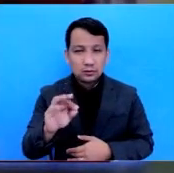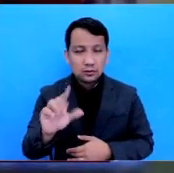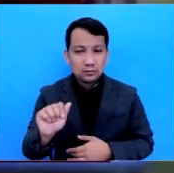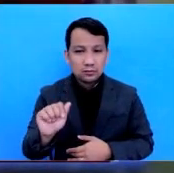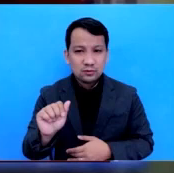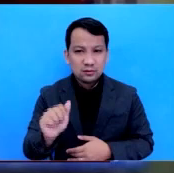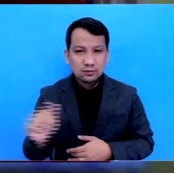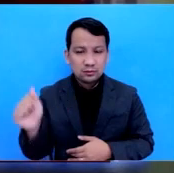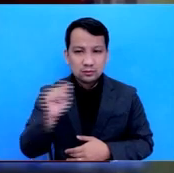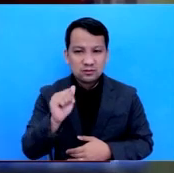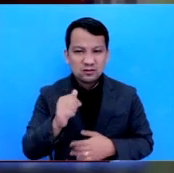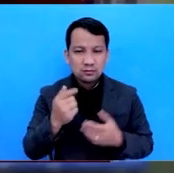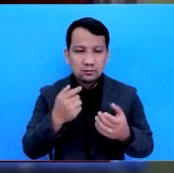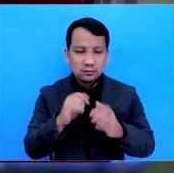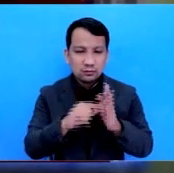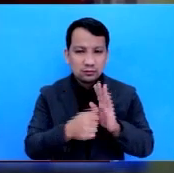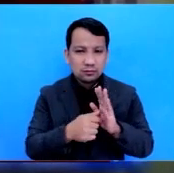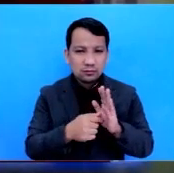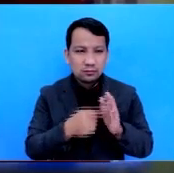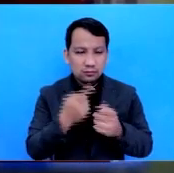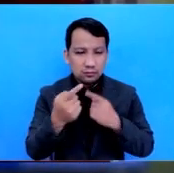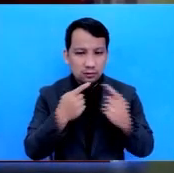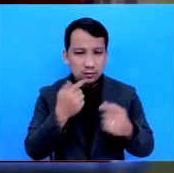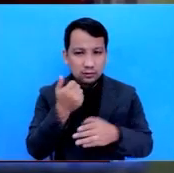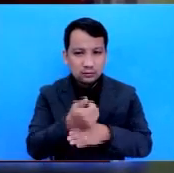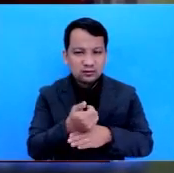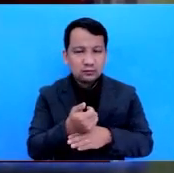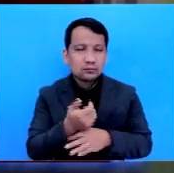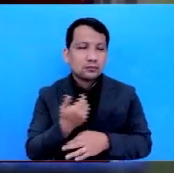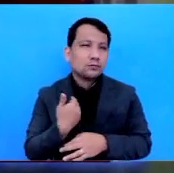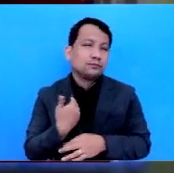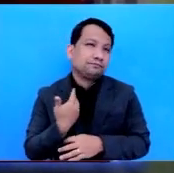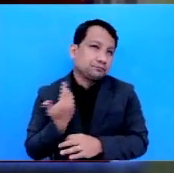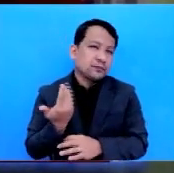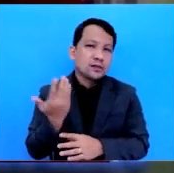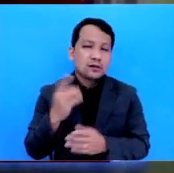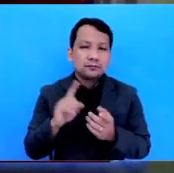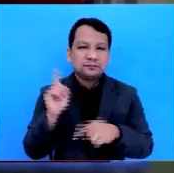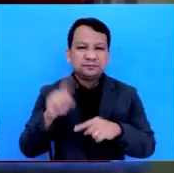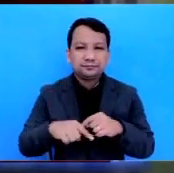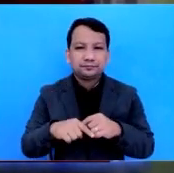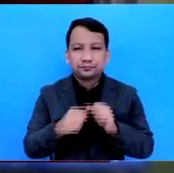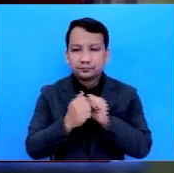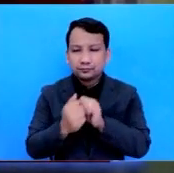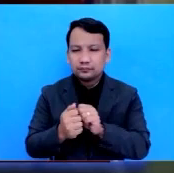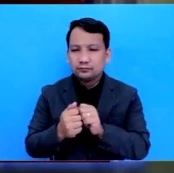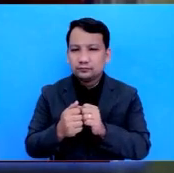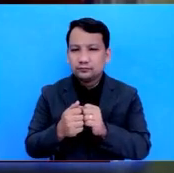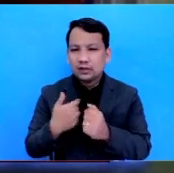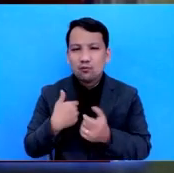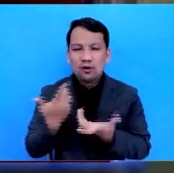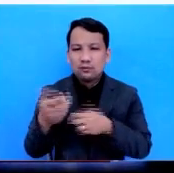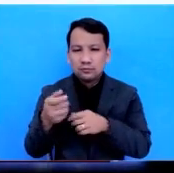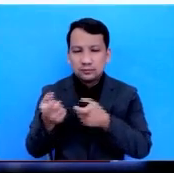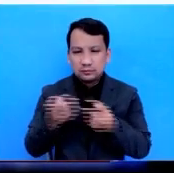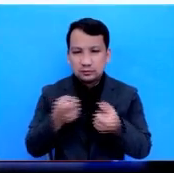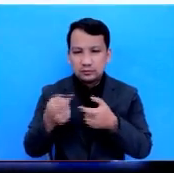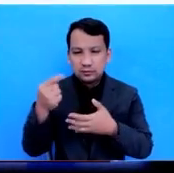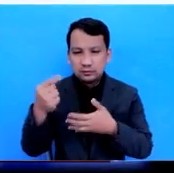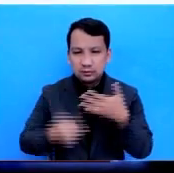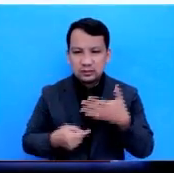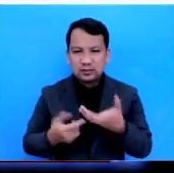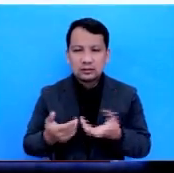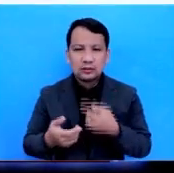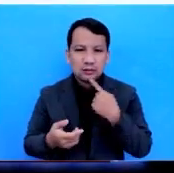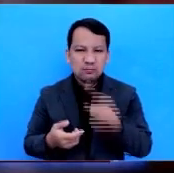Meron kaming initial na pag-uusap, but you know, I'm not yet at liberty na doon sa detalye.